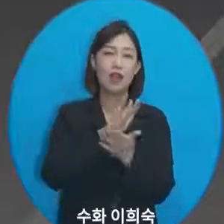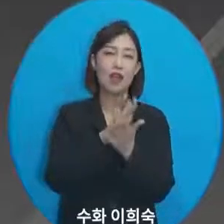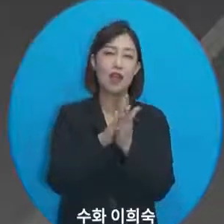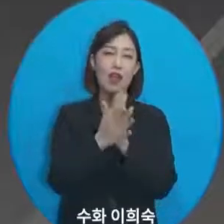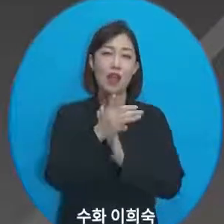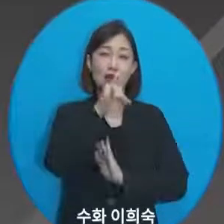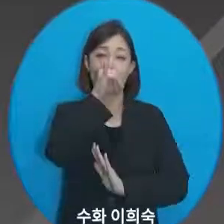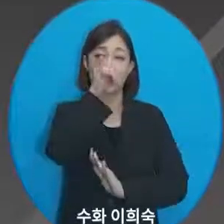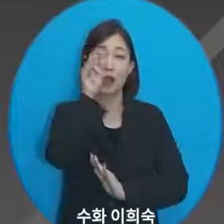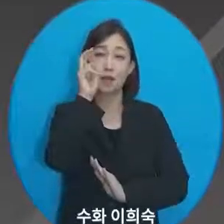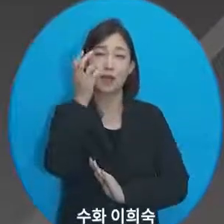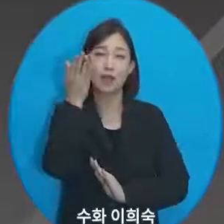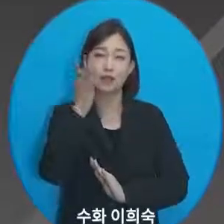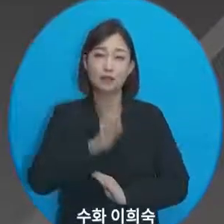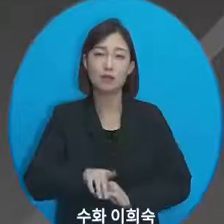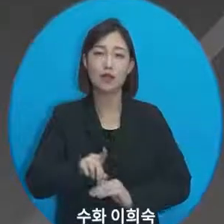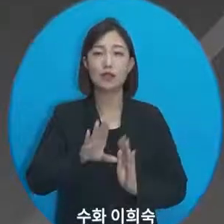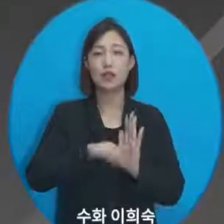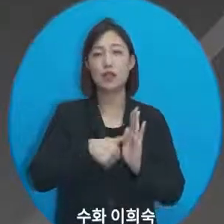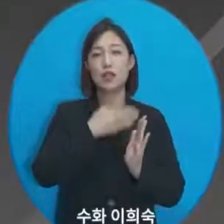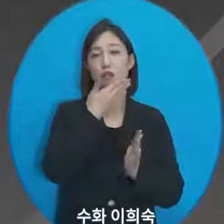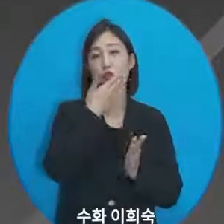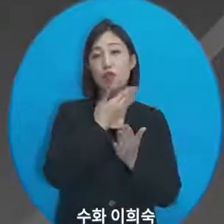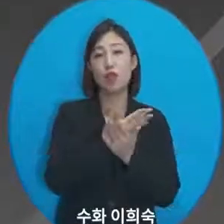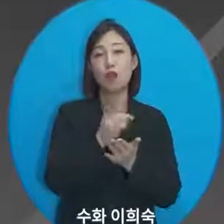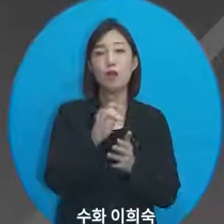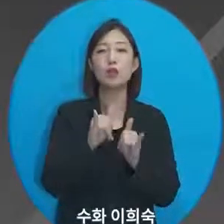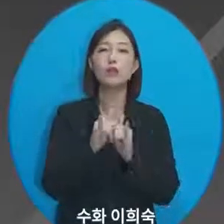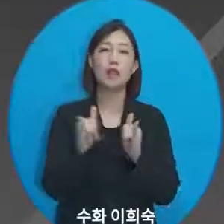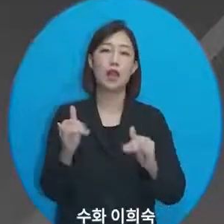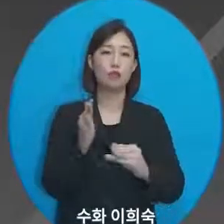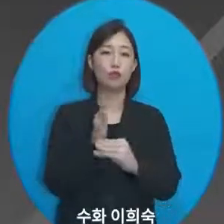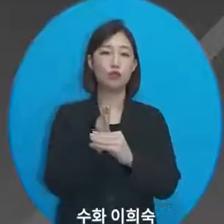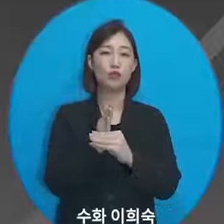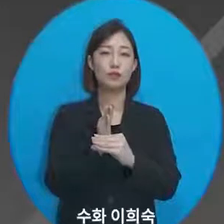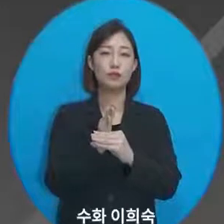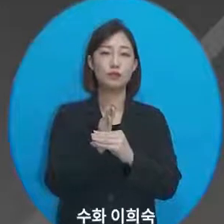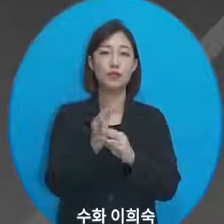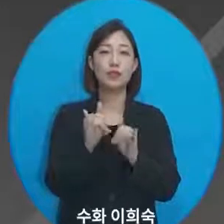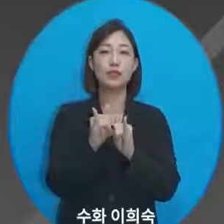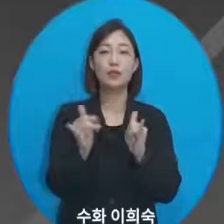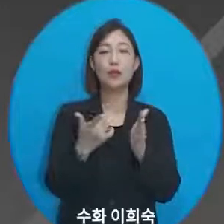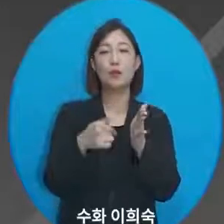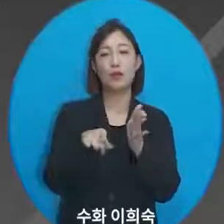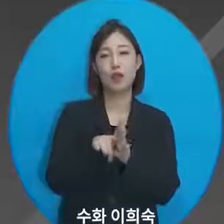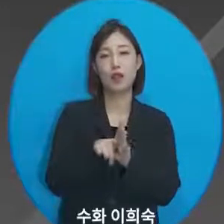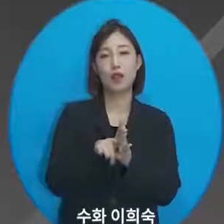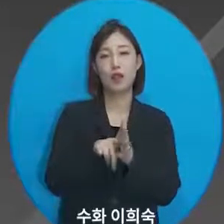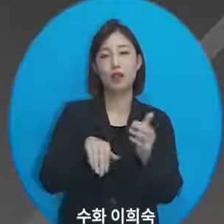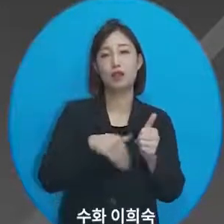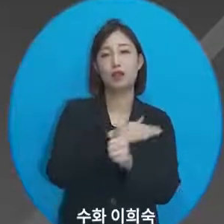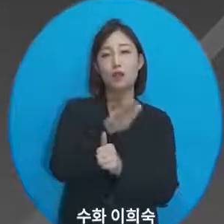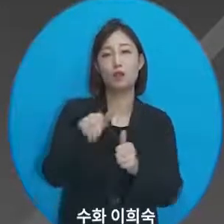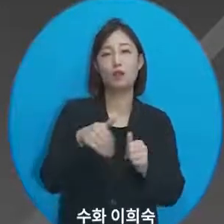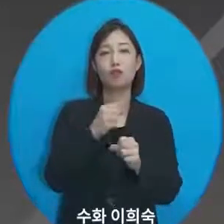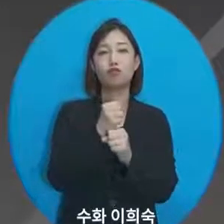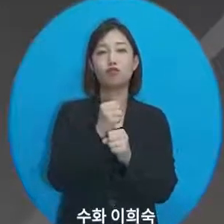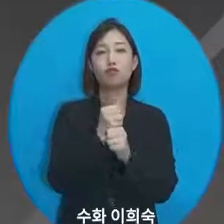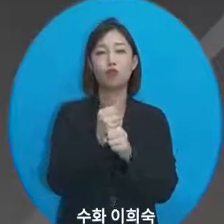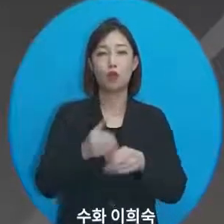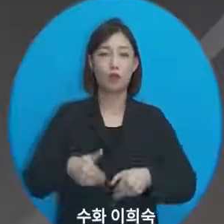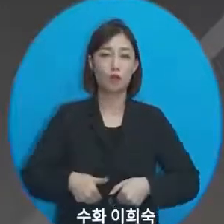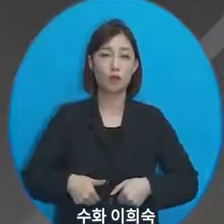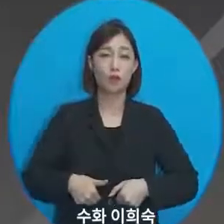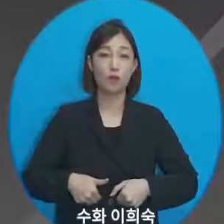그 중심에는 인간이 있을 수밖에 없다. 결국 그 인간을 위해서 우리의 사회 환경을 어떻게 구성할